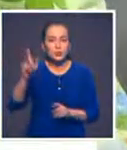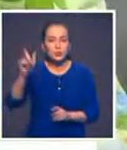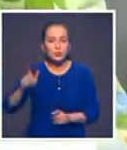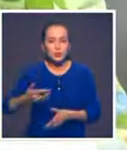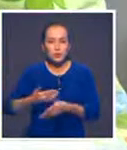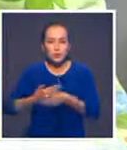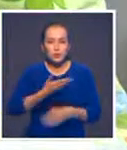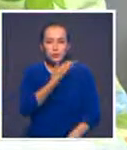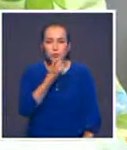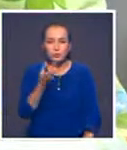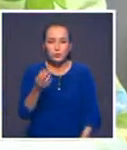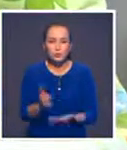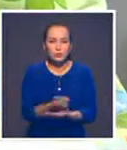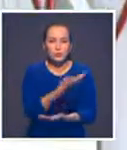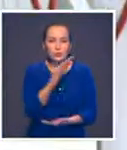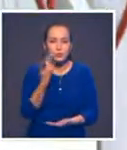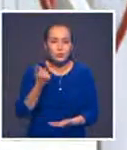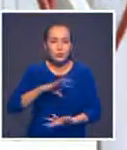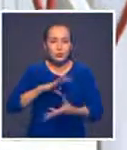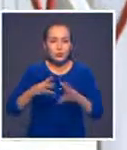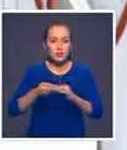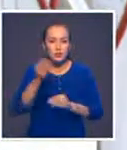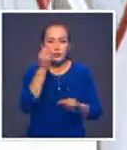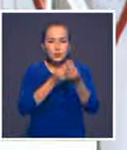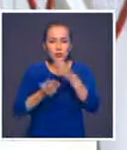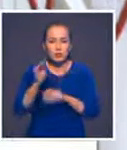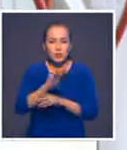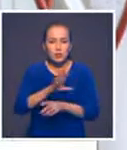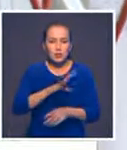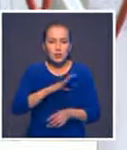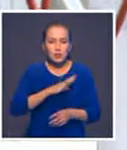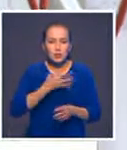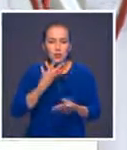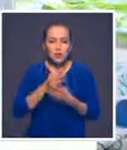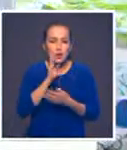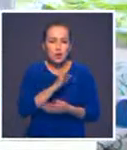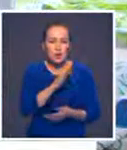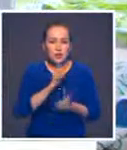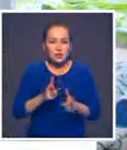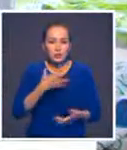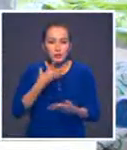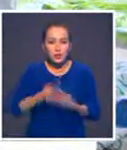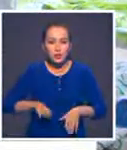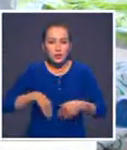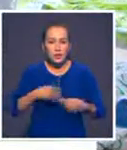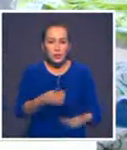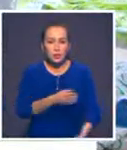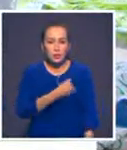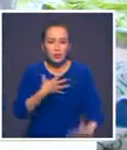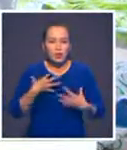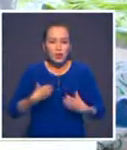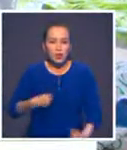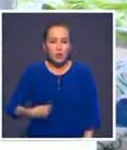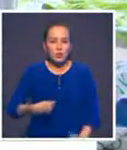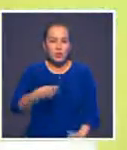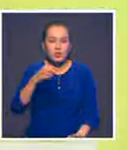баласы үшін бір бүйрегін беруге анасы келіскен, бірақ денсаулығына байланысты анасының бүйрегі жарамайды. Десек те тағдыр тауқыметін тартқан жандар қиындықты көп